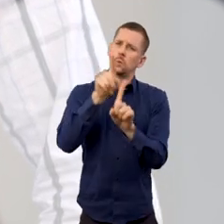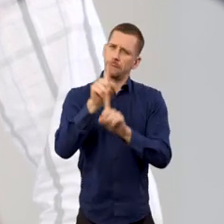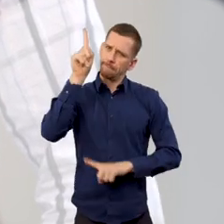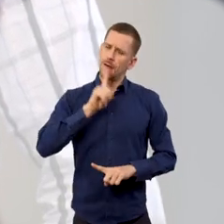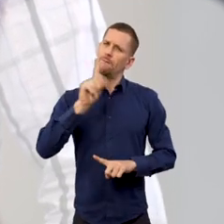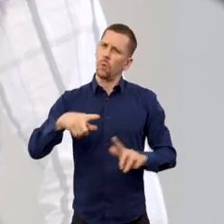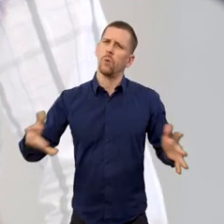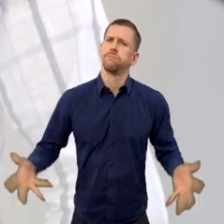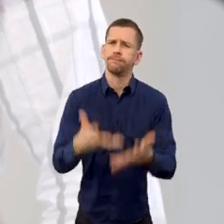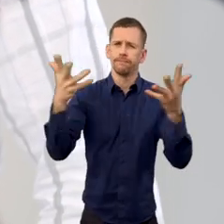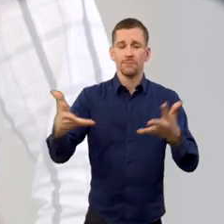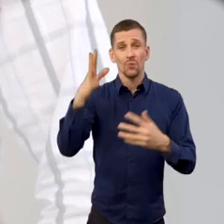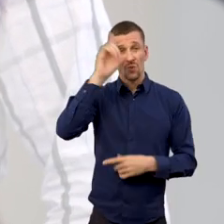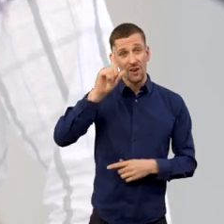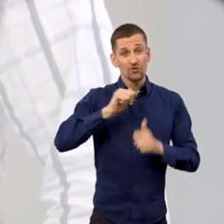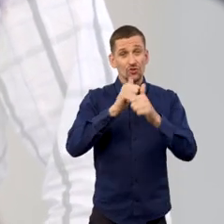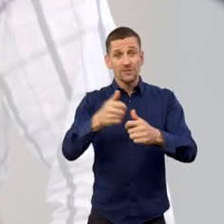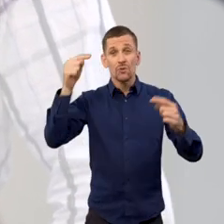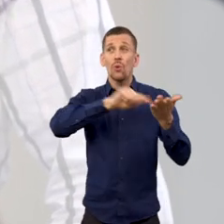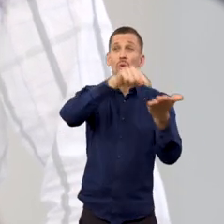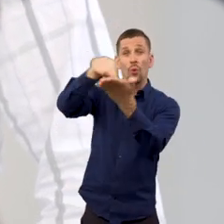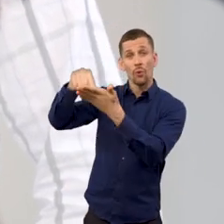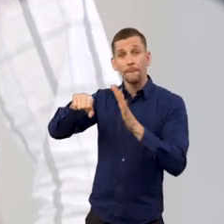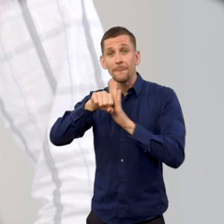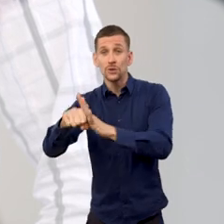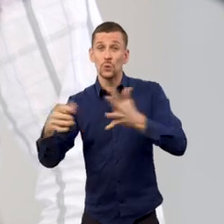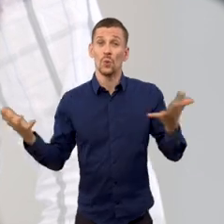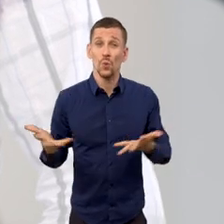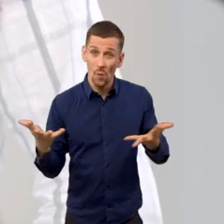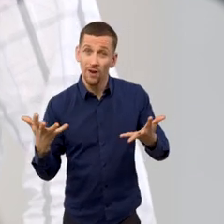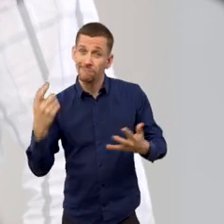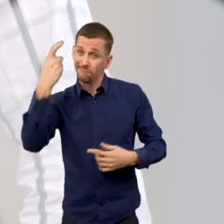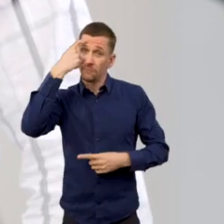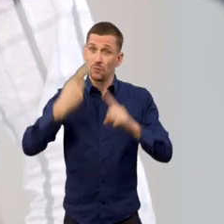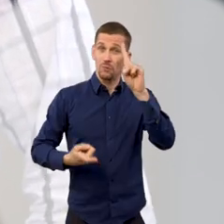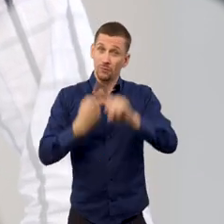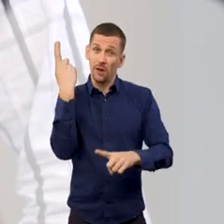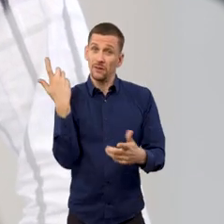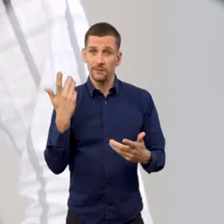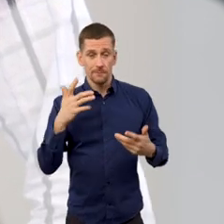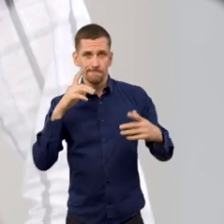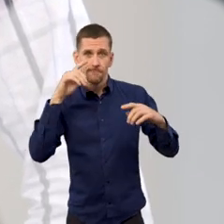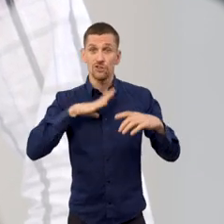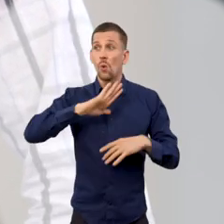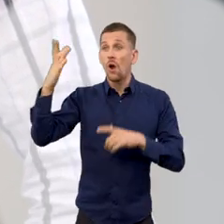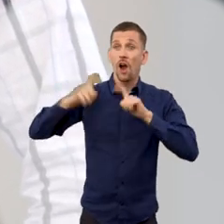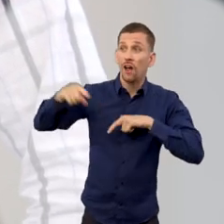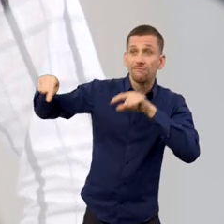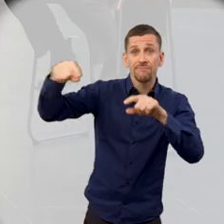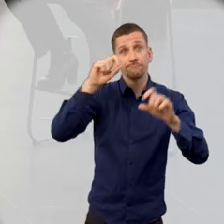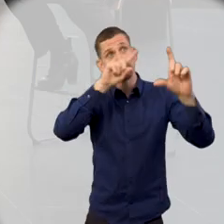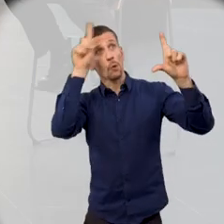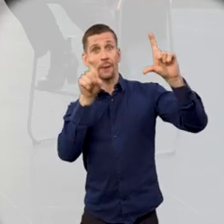des femmes, des personnes issues de quartiers prioritaires, etc. Donc essayer de répondre aux mêmes problématiques finalement que les autres